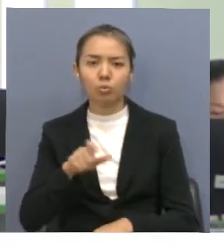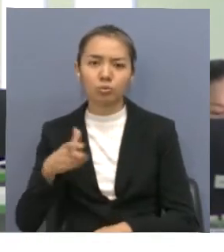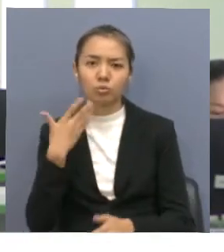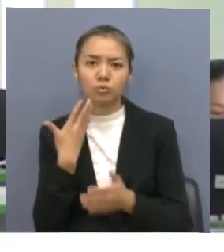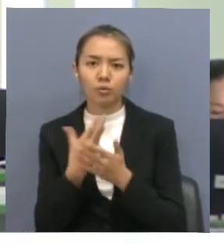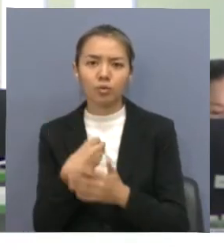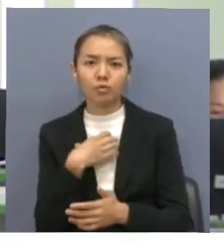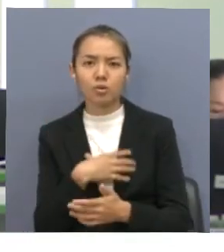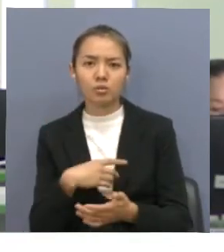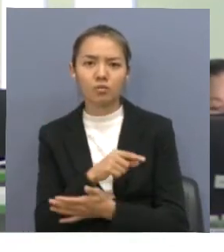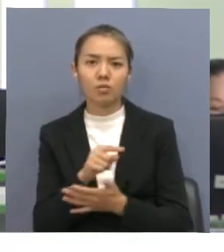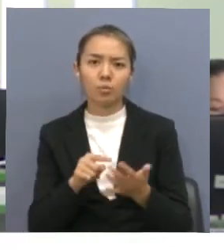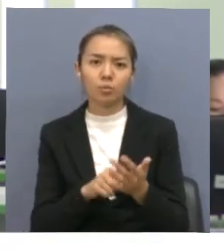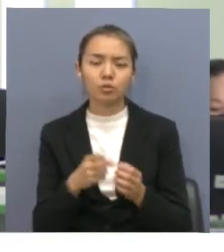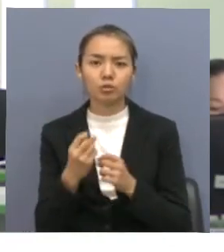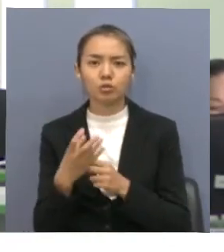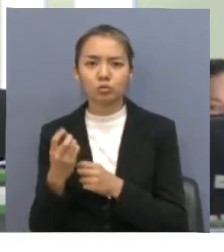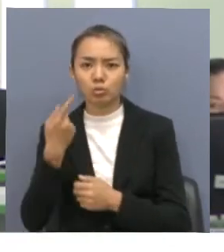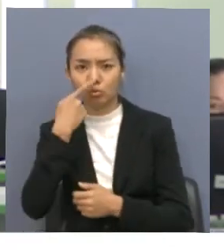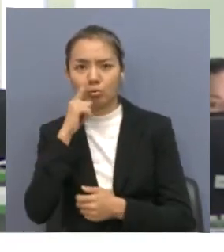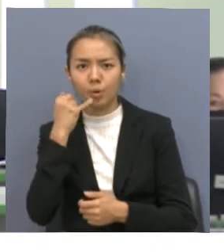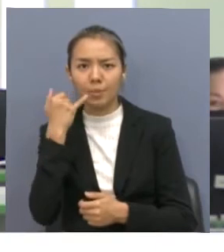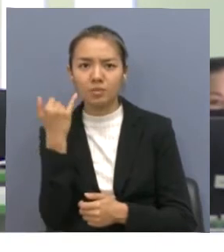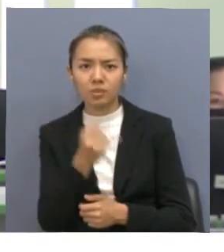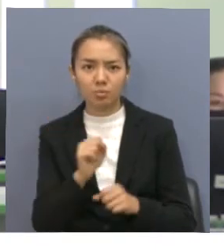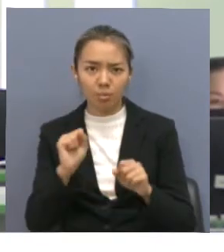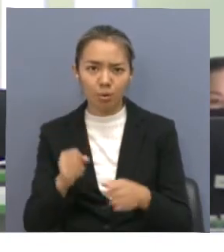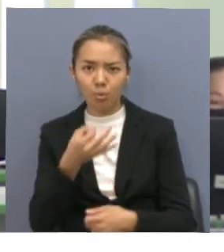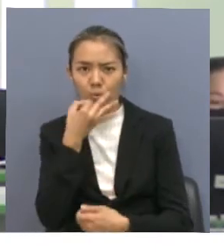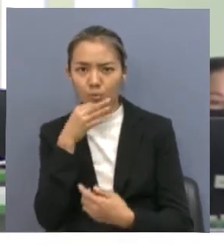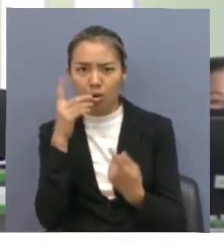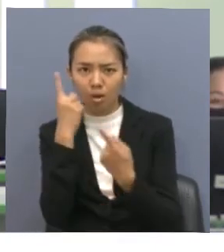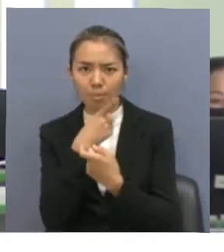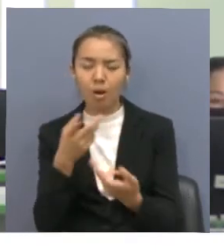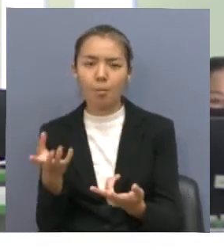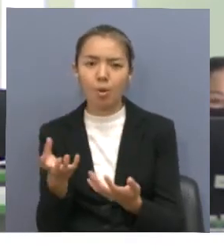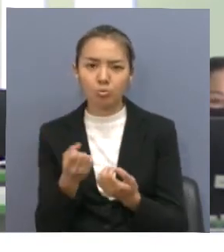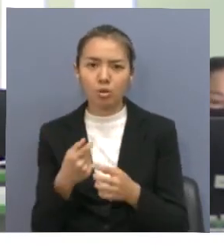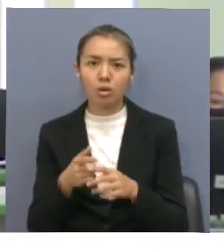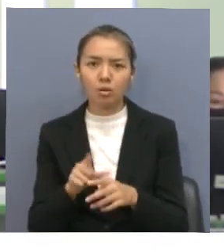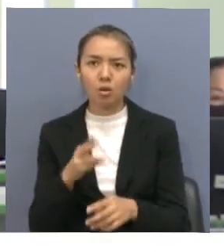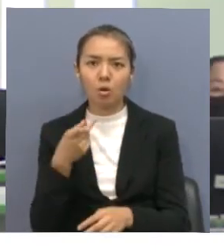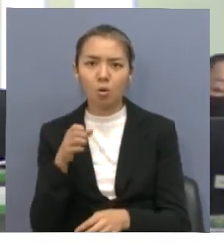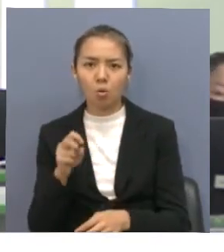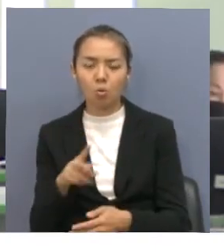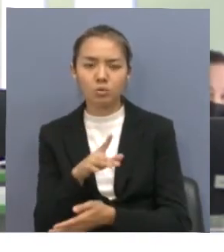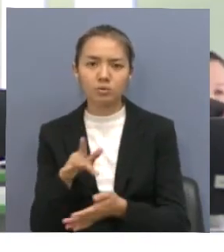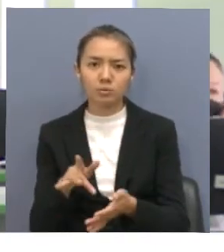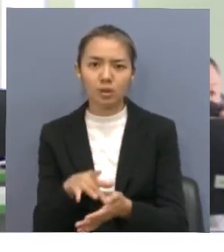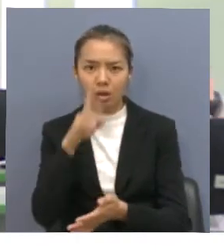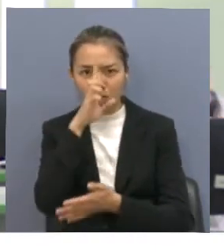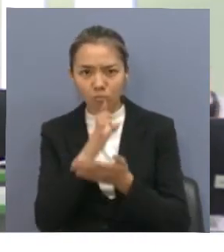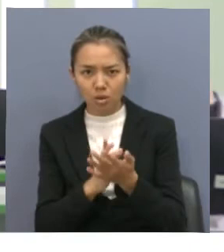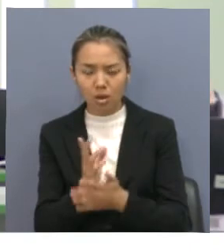өздерін толғандырған сұрақ бойынша 14-14 нөміріне қоңырау шалып, қажетті ақпаратын алады. Сондай-ақ колл-орталықтың қызметкерлері